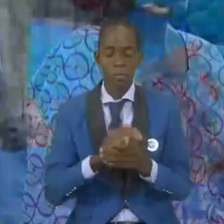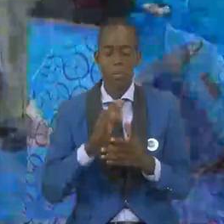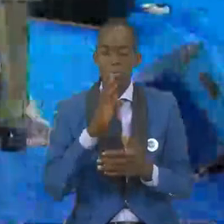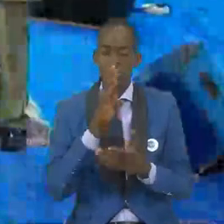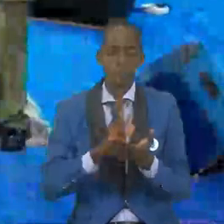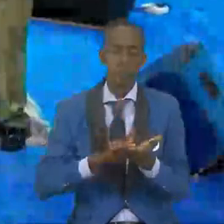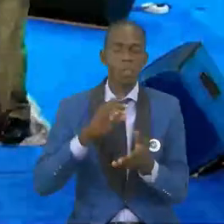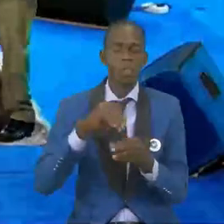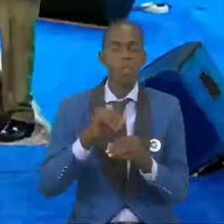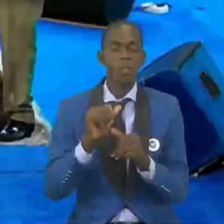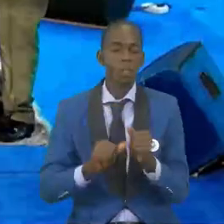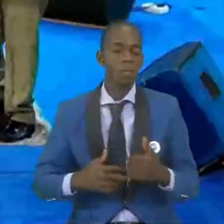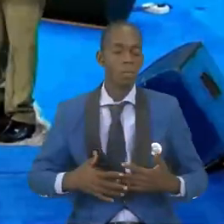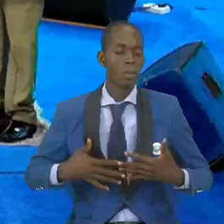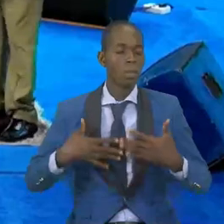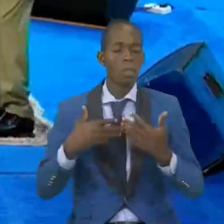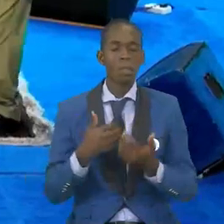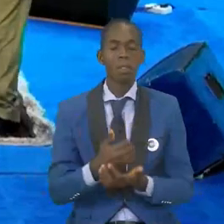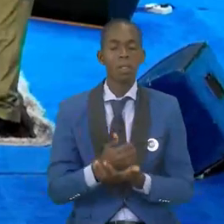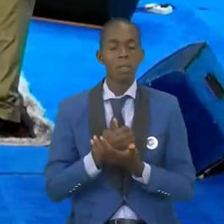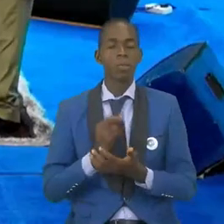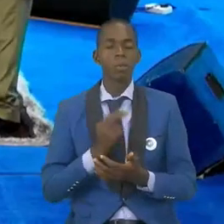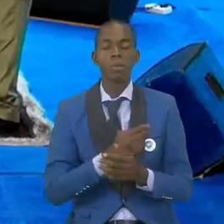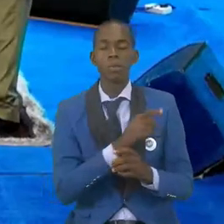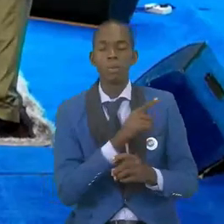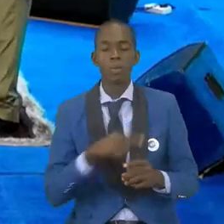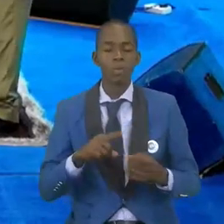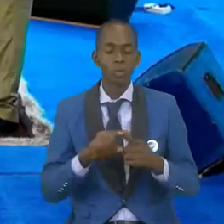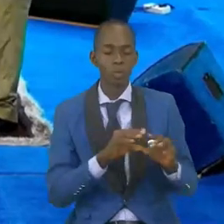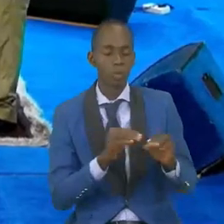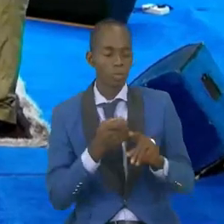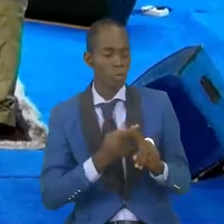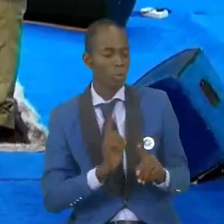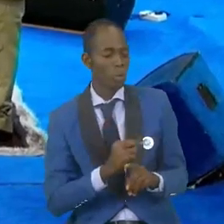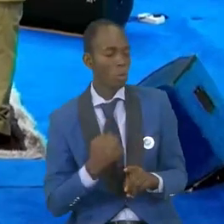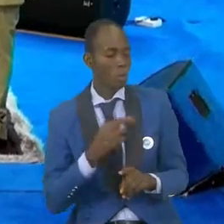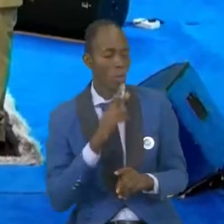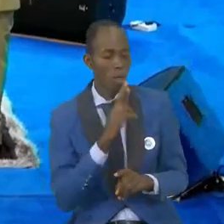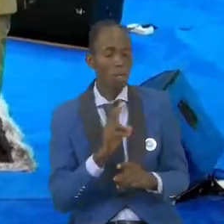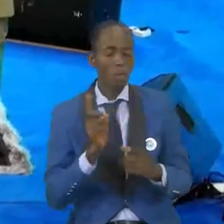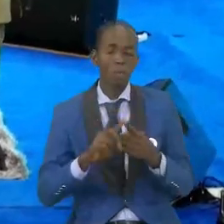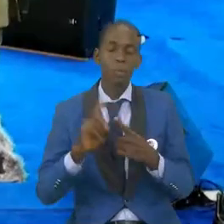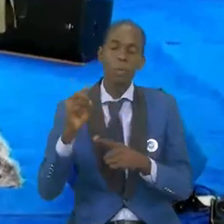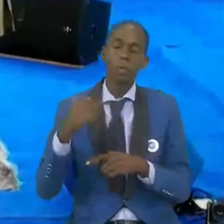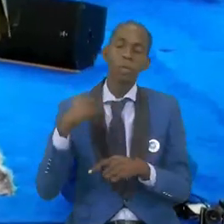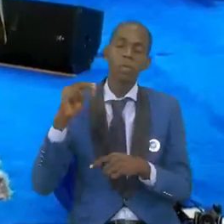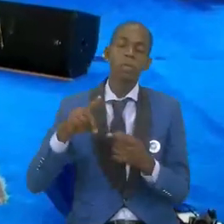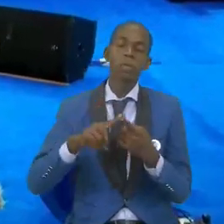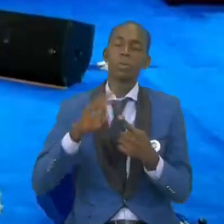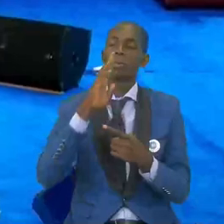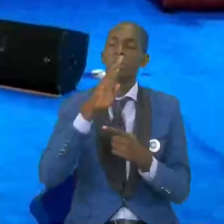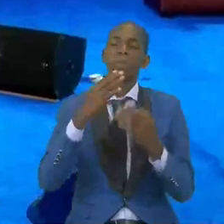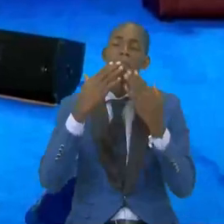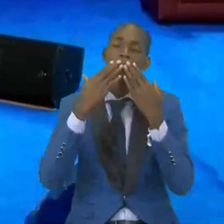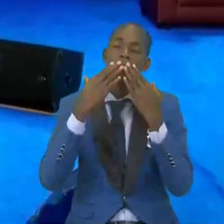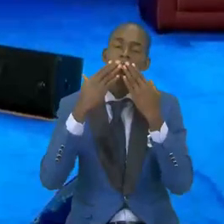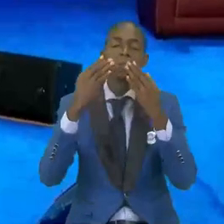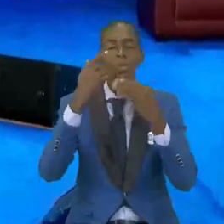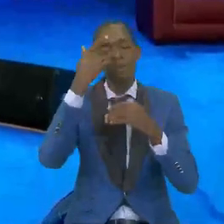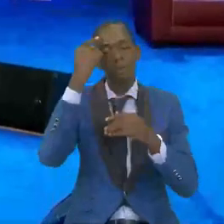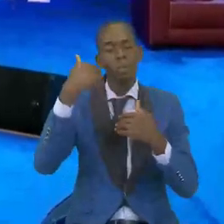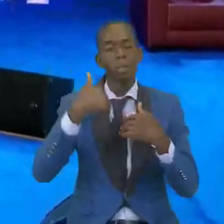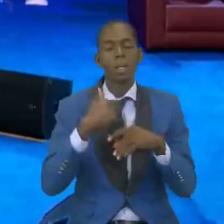énergisés par ta parole au nom de Jésus. Sois glorifié dans chaque vie. Aide-nous Seigneur à passer de là où nous sommes à